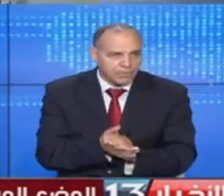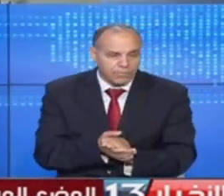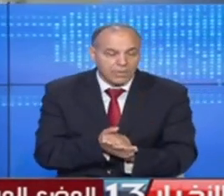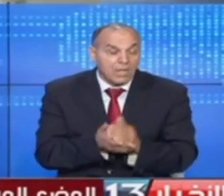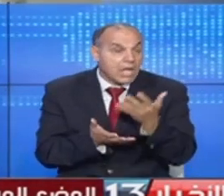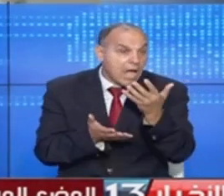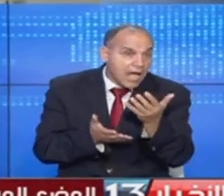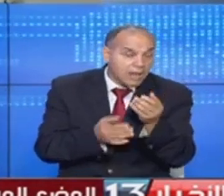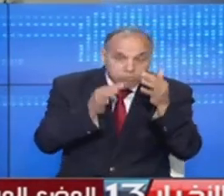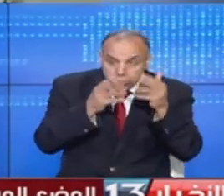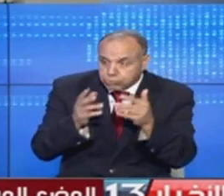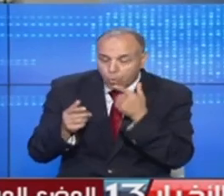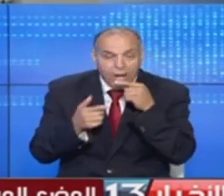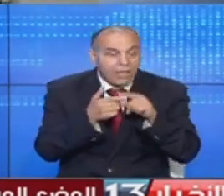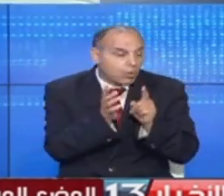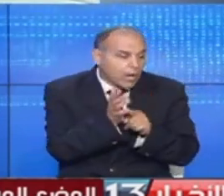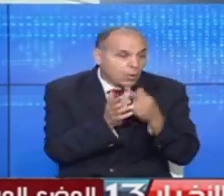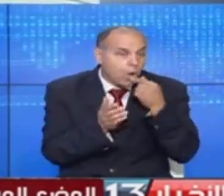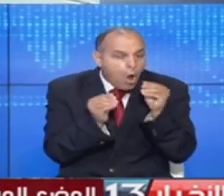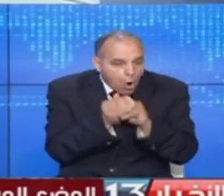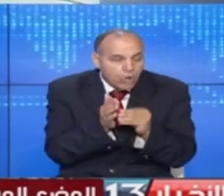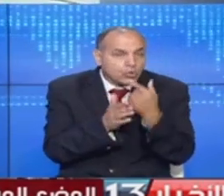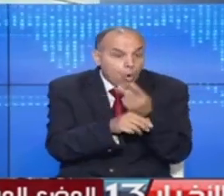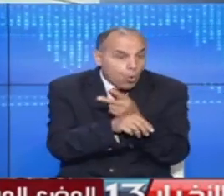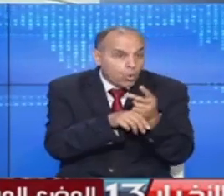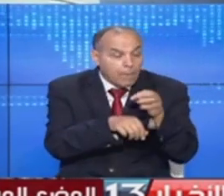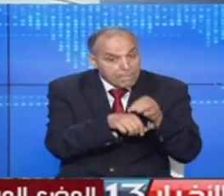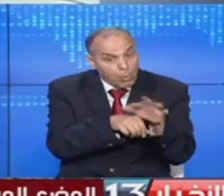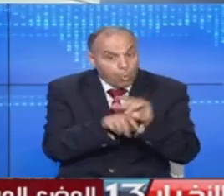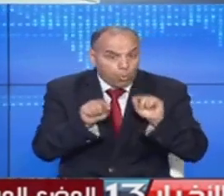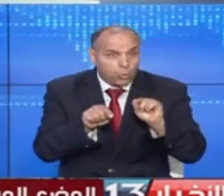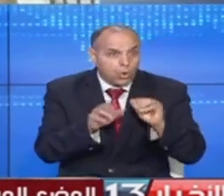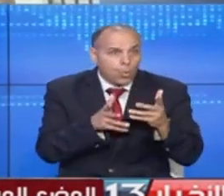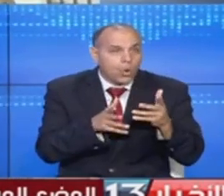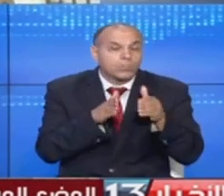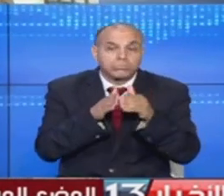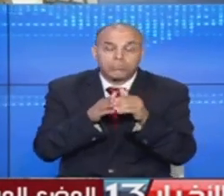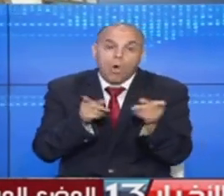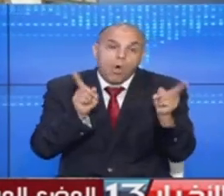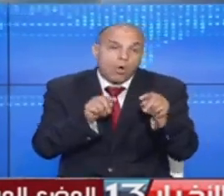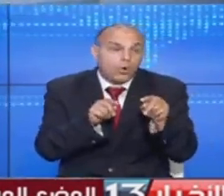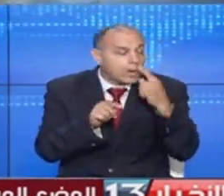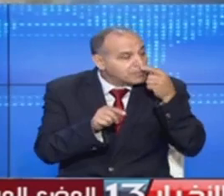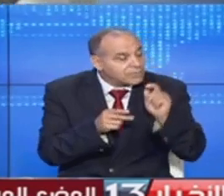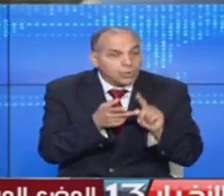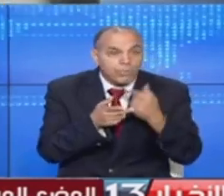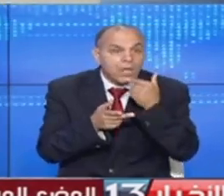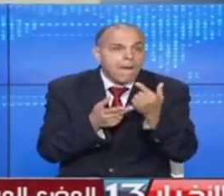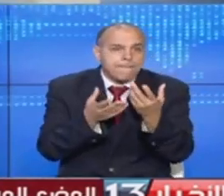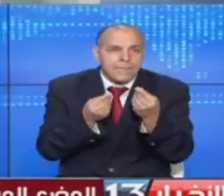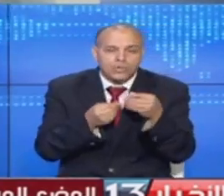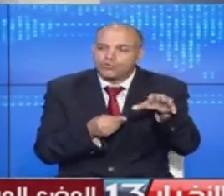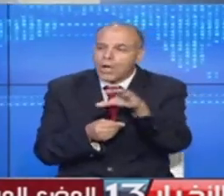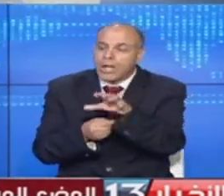وتاتي هذه الاحصائيات التي تؤكد مجددا خطوره الوضع الوبائي وسطها مطالب متجدده وملحه بعدد من